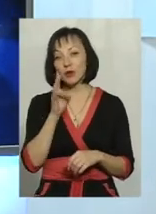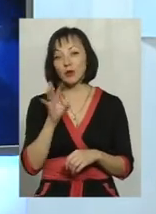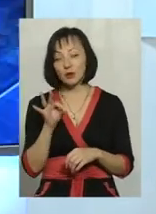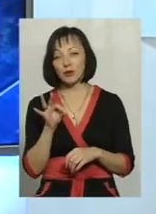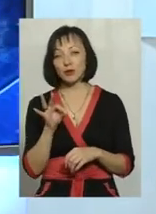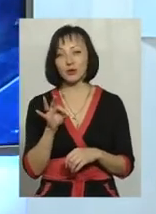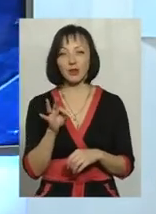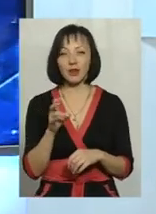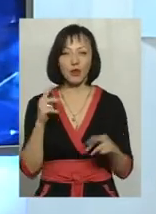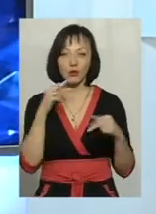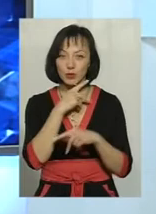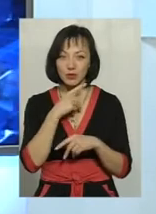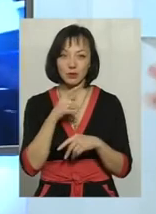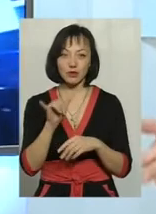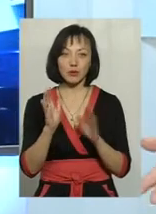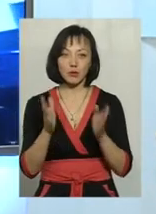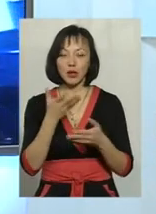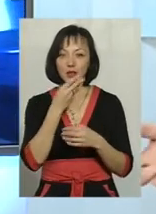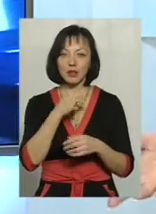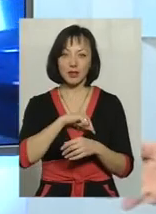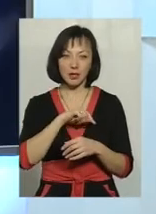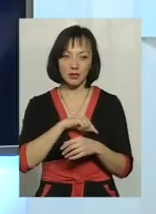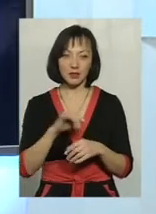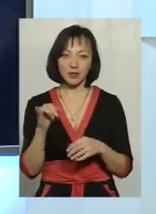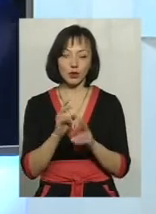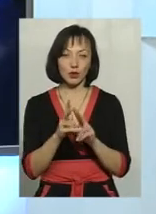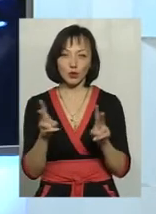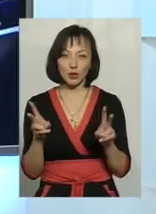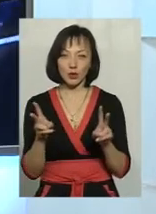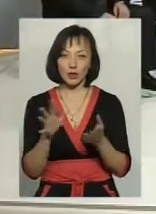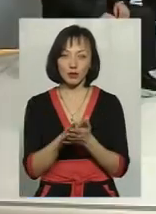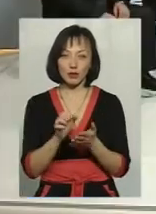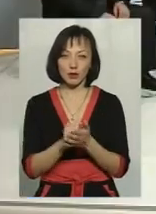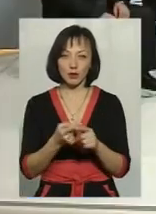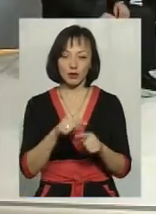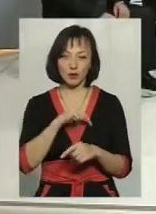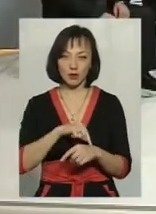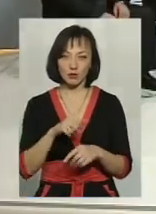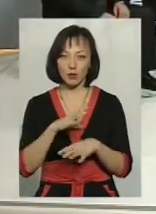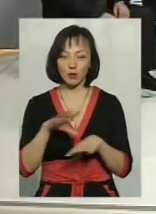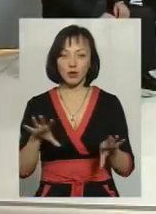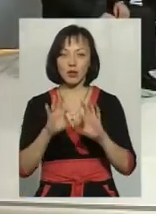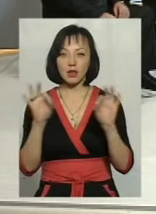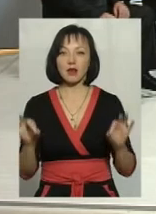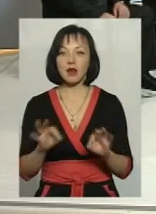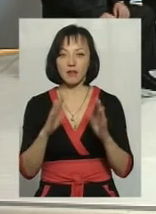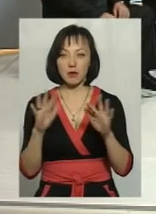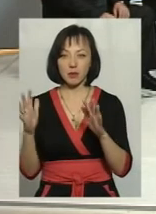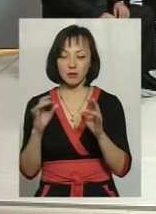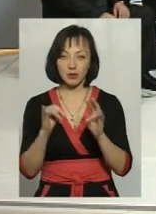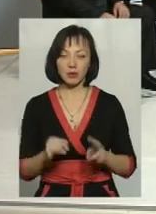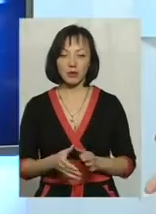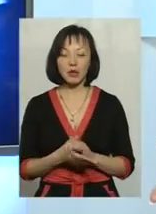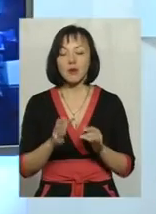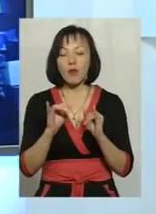вона не отруїться, в неї буде гарний настрій і ніхто не спортить того настрій, щоб не було якихось випадків таких, це